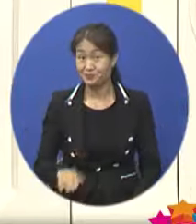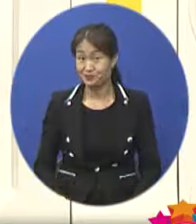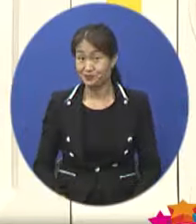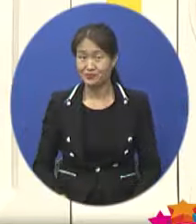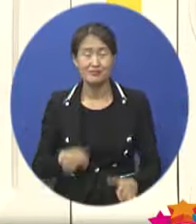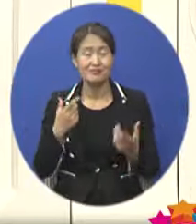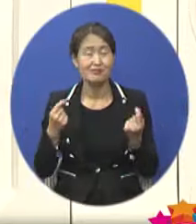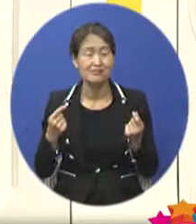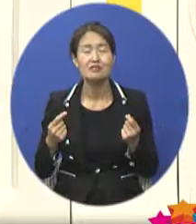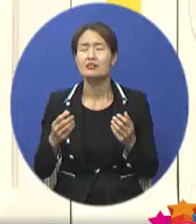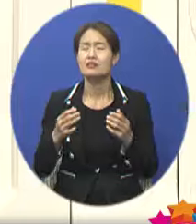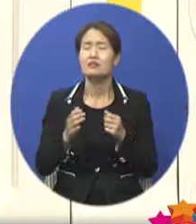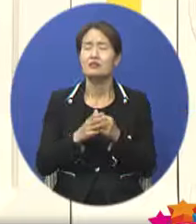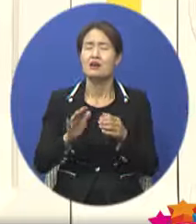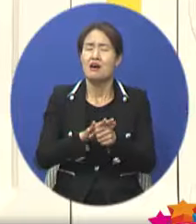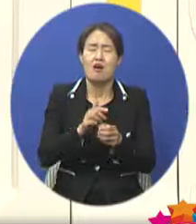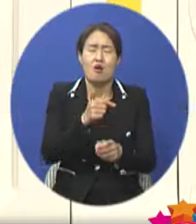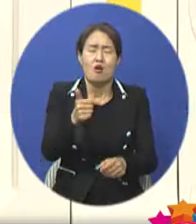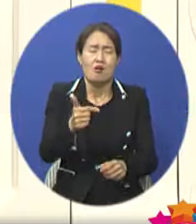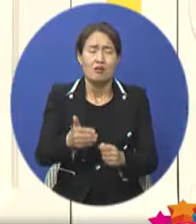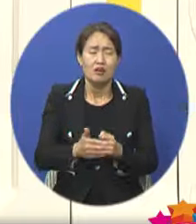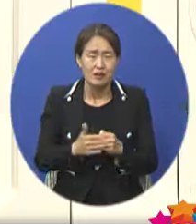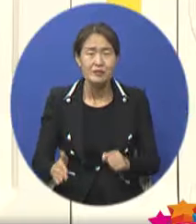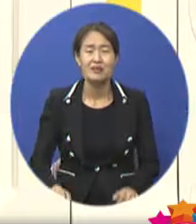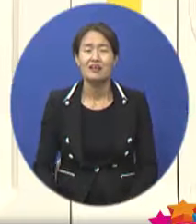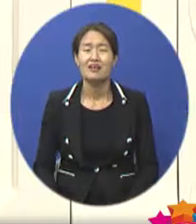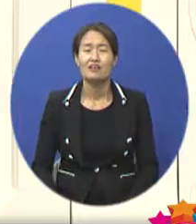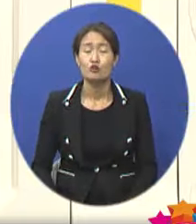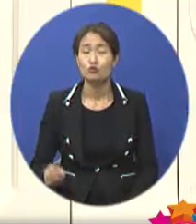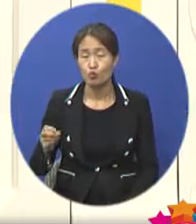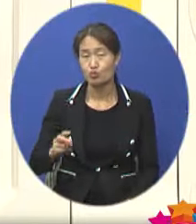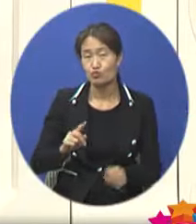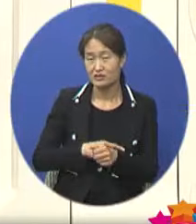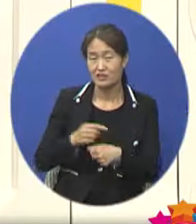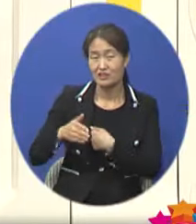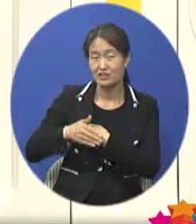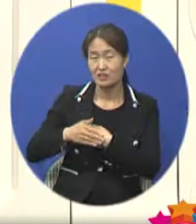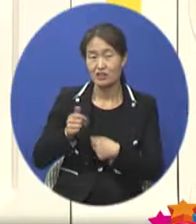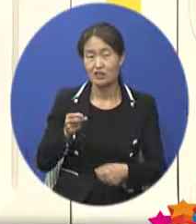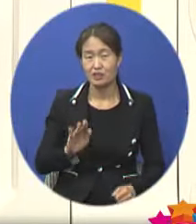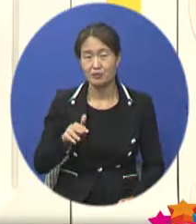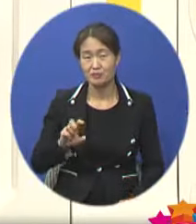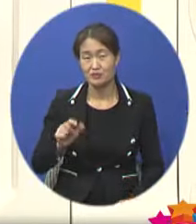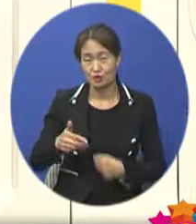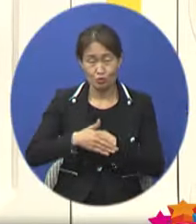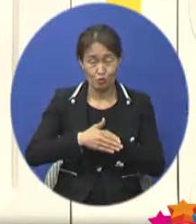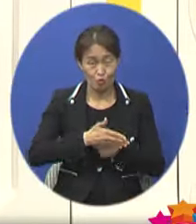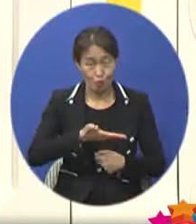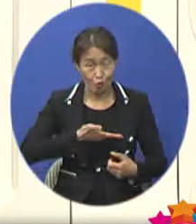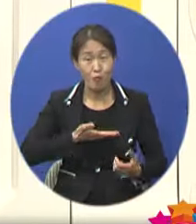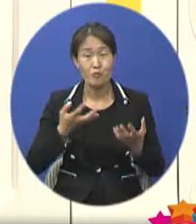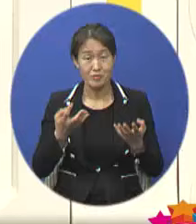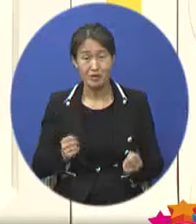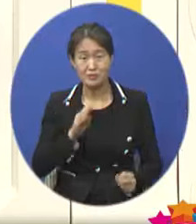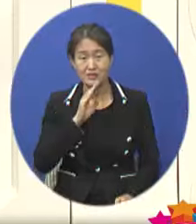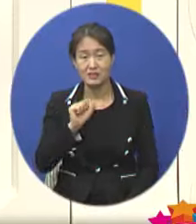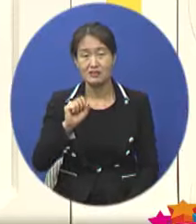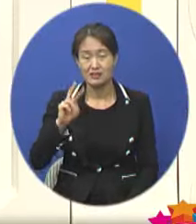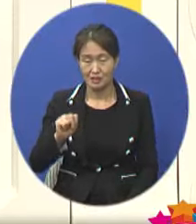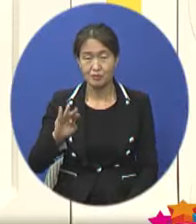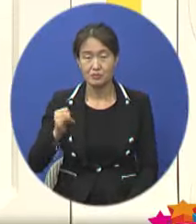이래 그렇게 많은 사랑을 해주셨기 때문에 저희가 이제 또 협찬사 공지를 또 해드리고 그렇죠. 넘어가도록 하겠습니다. 네. 자, 우리